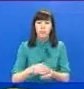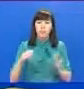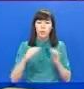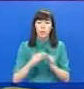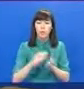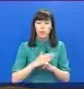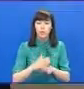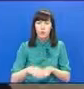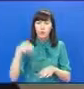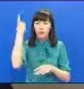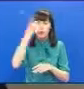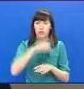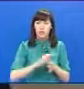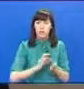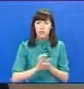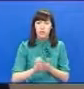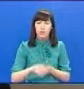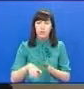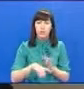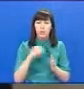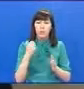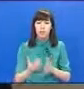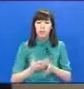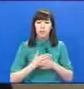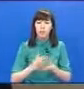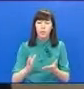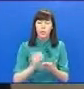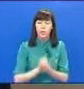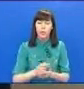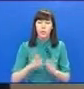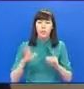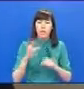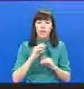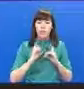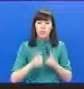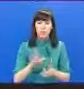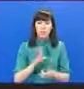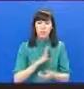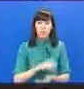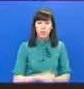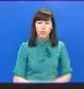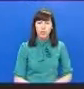үй бөлімін жеке шығару мәселесі де депутаттар тарапынан қолдау тауып, бір ауыздан мақұлданды.